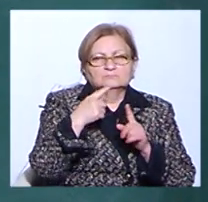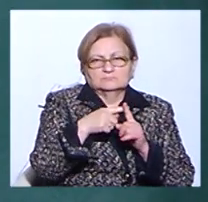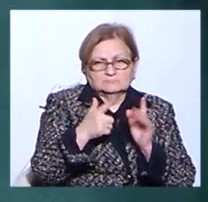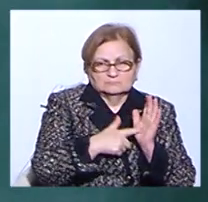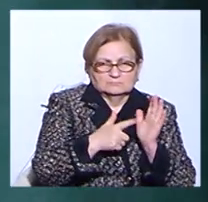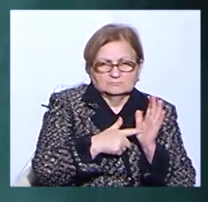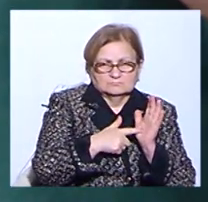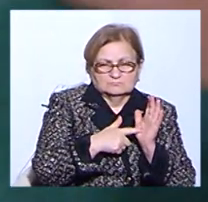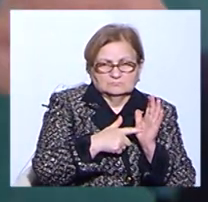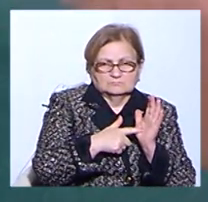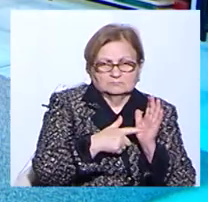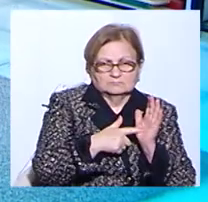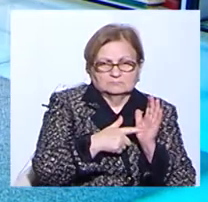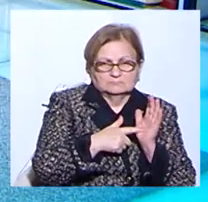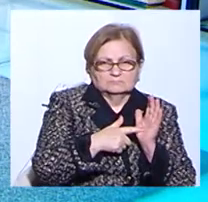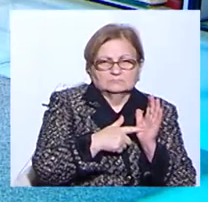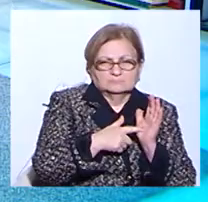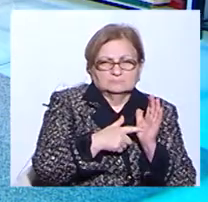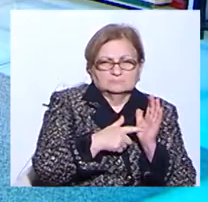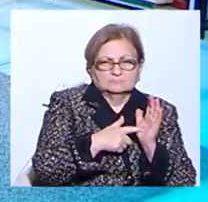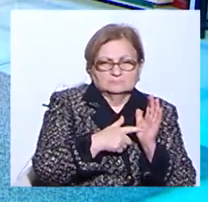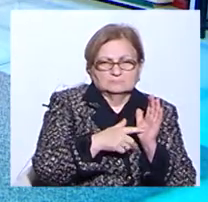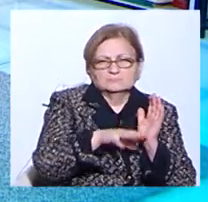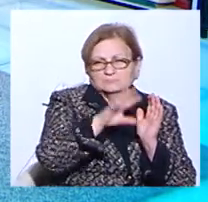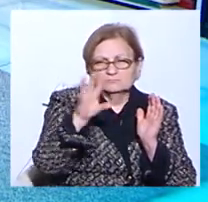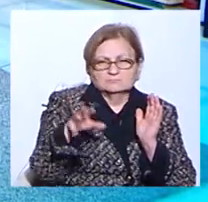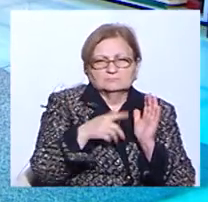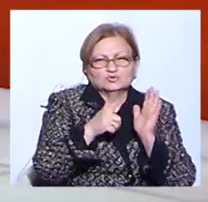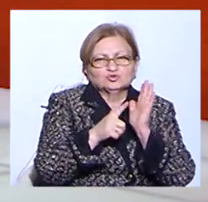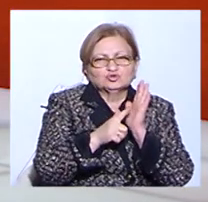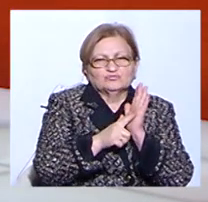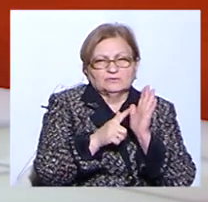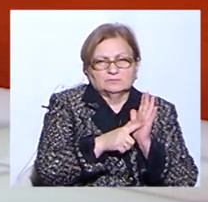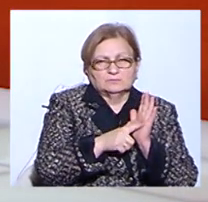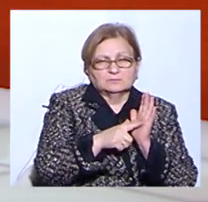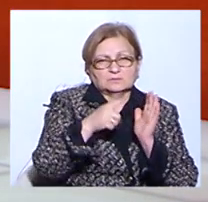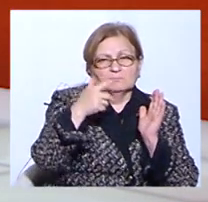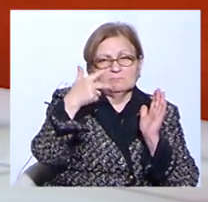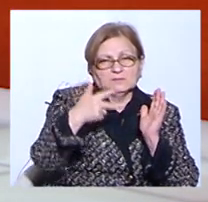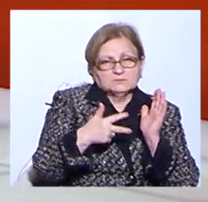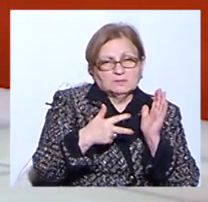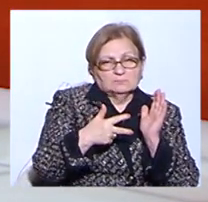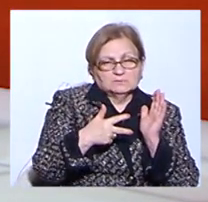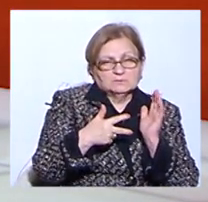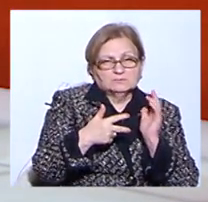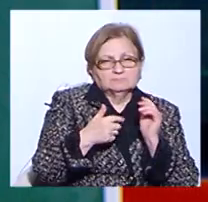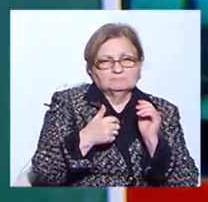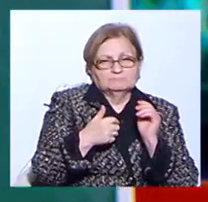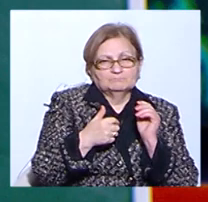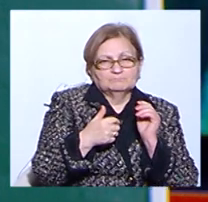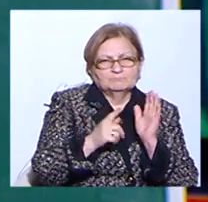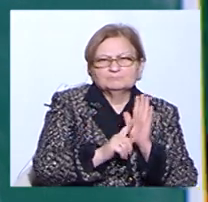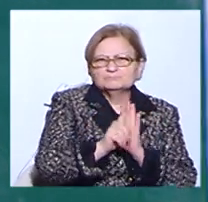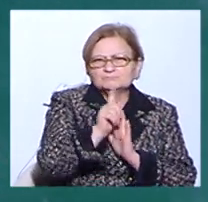დამატებული 1/13. 1 2 3 4 5 6 7. დიახ, 7/13. კიდევ ერთხელ ვამბობ.